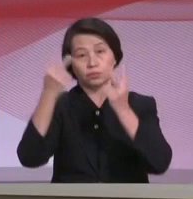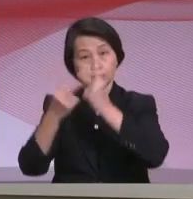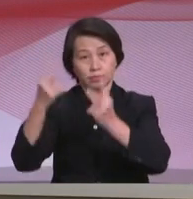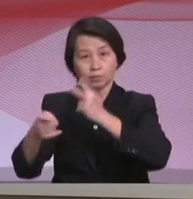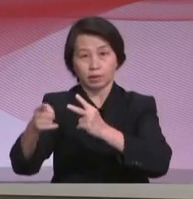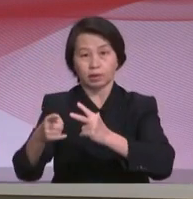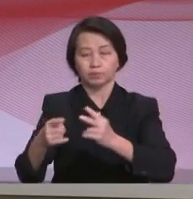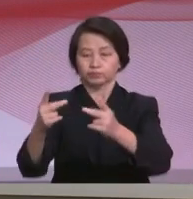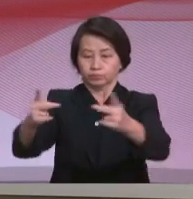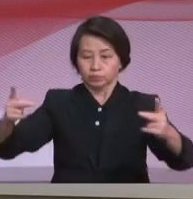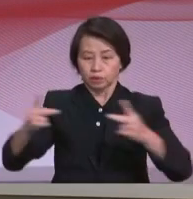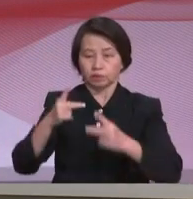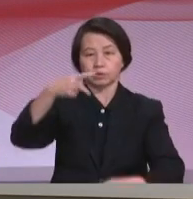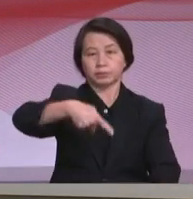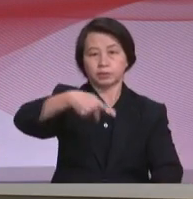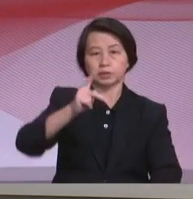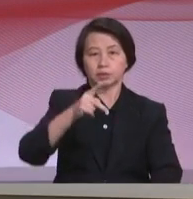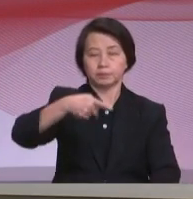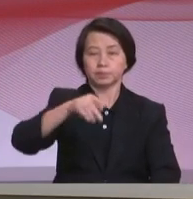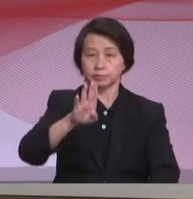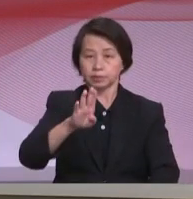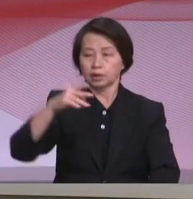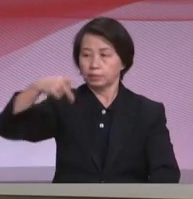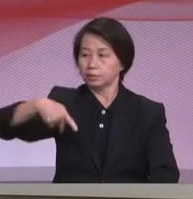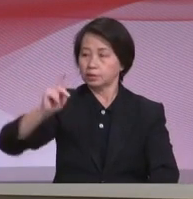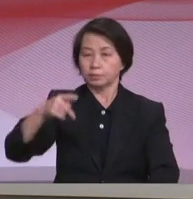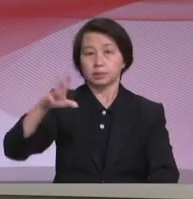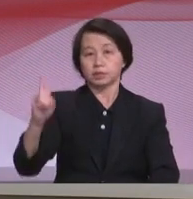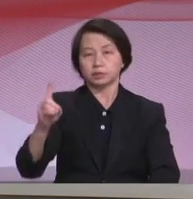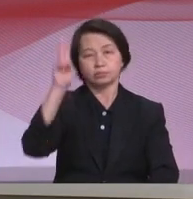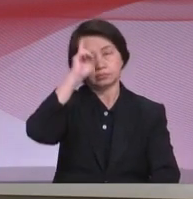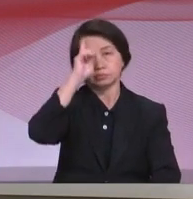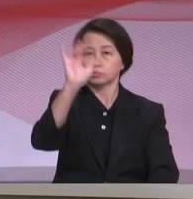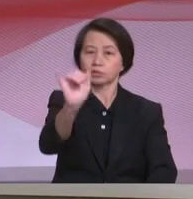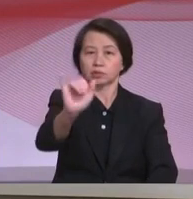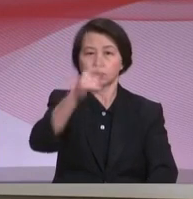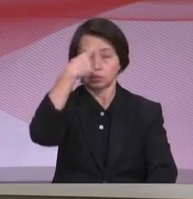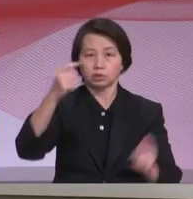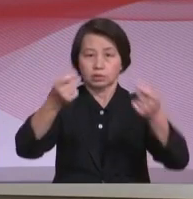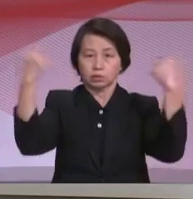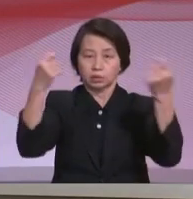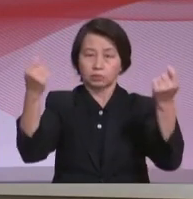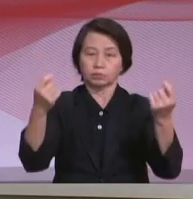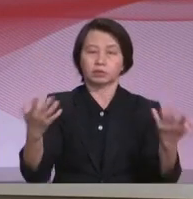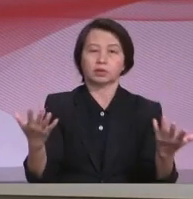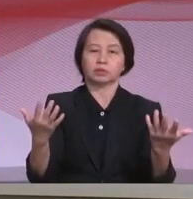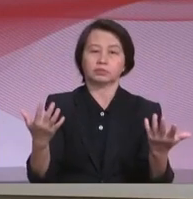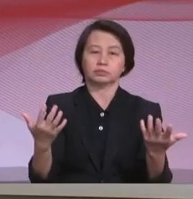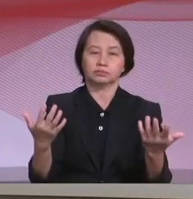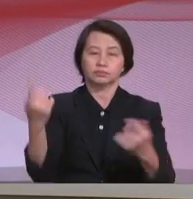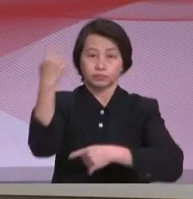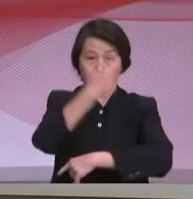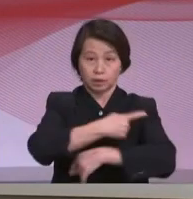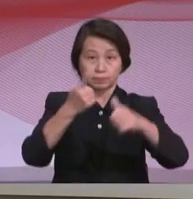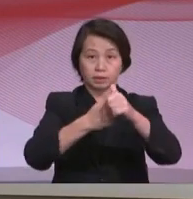di kawasan PKPB dan PKPP, sama saja bagi sambutan perayaan di hari